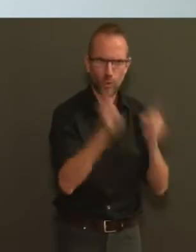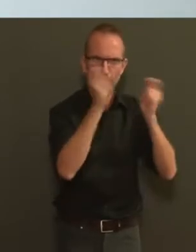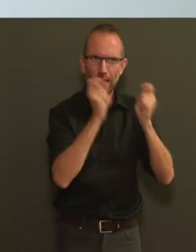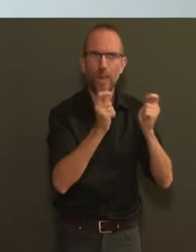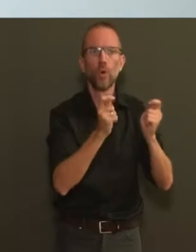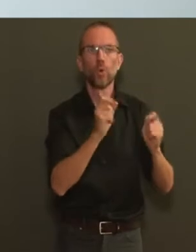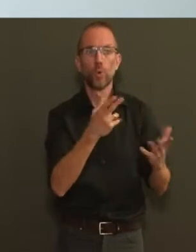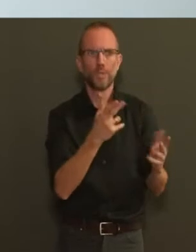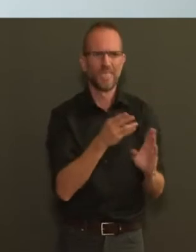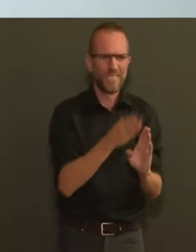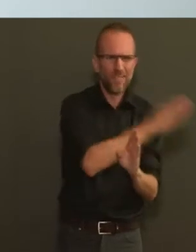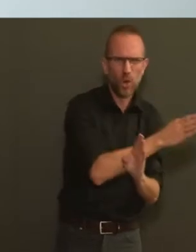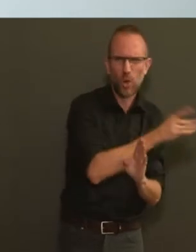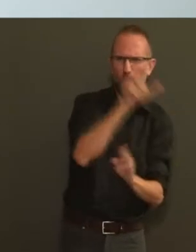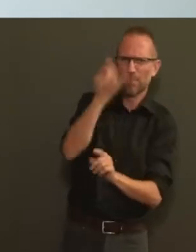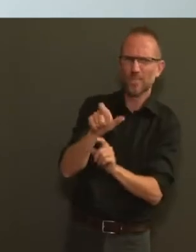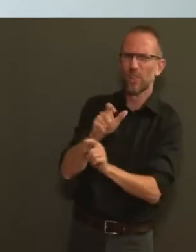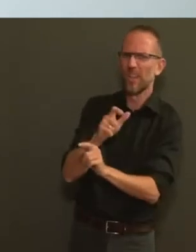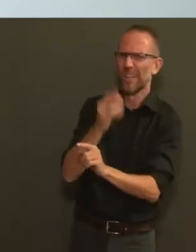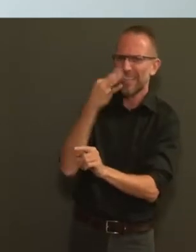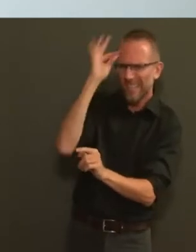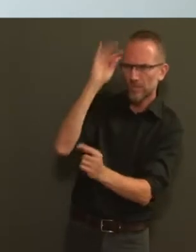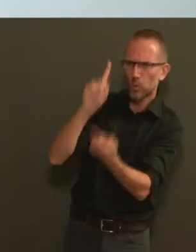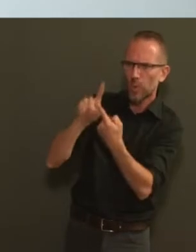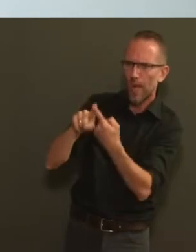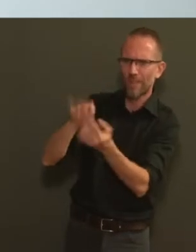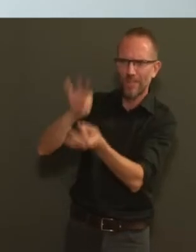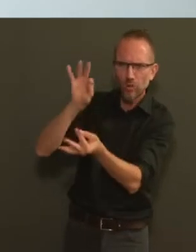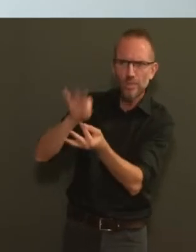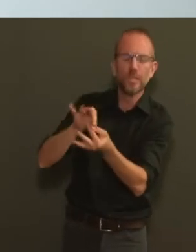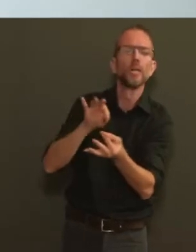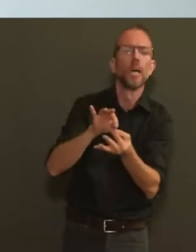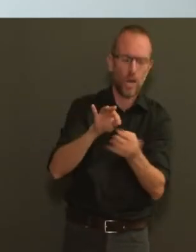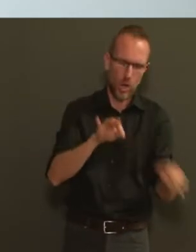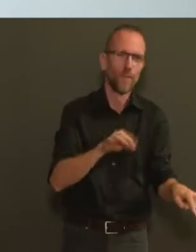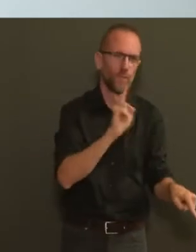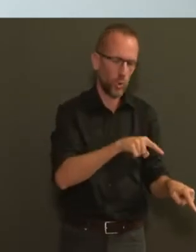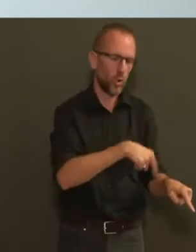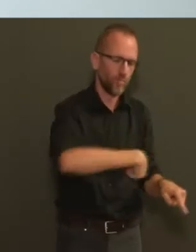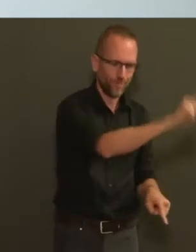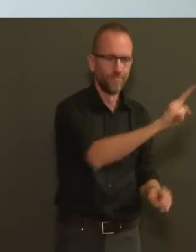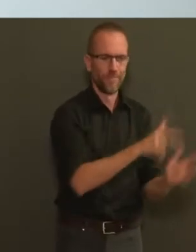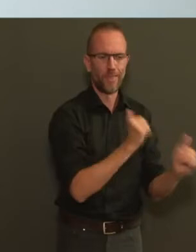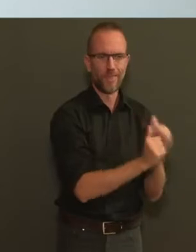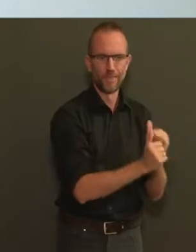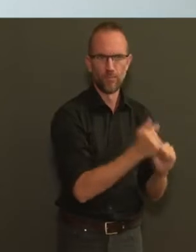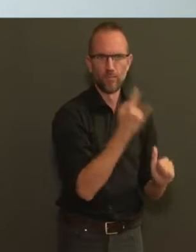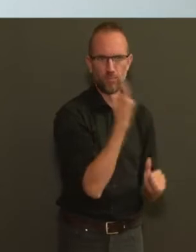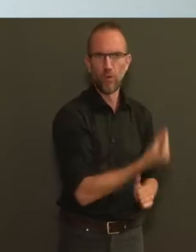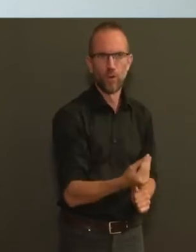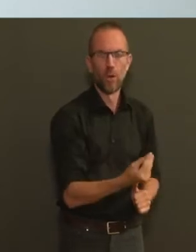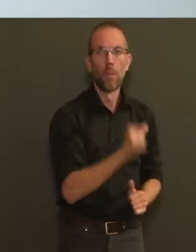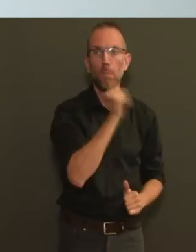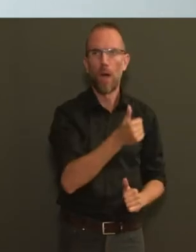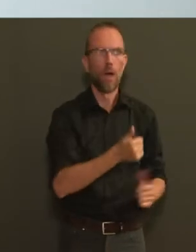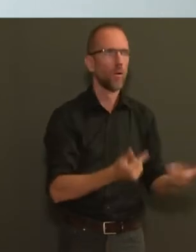personnes particulièrement à risque de la pathologie et qui ne peuvent pas être à distance ou écartés par rapport aux personnes en question.